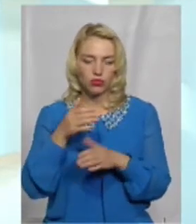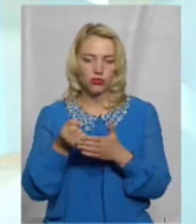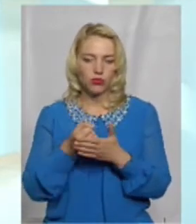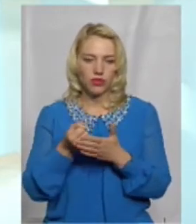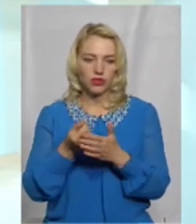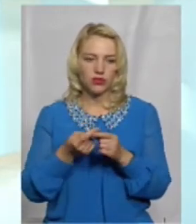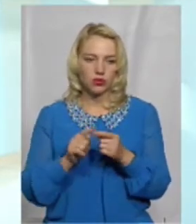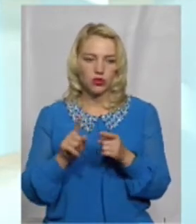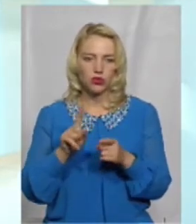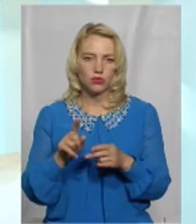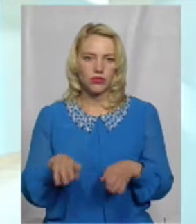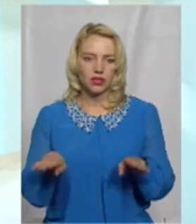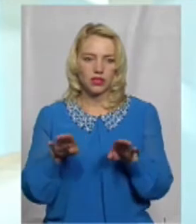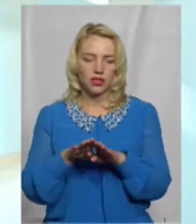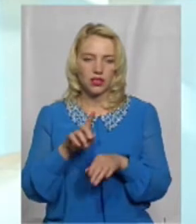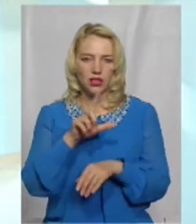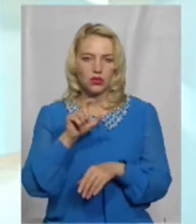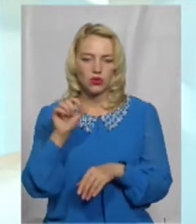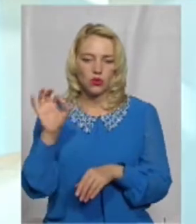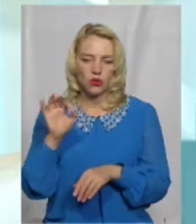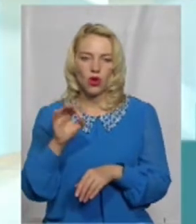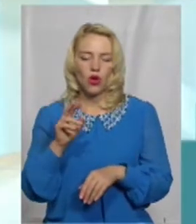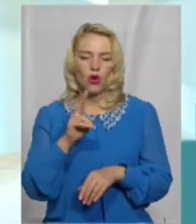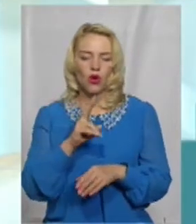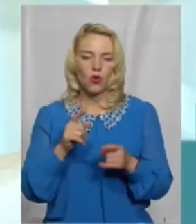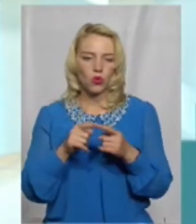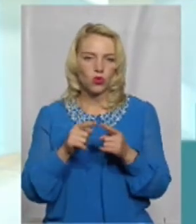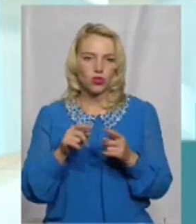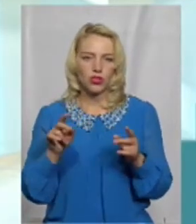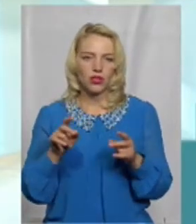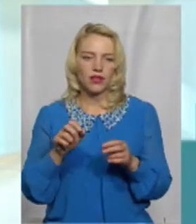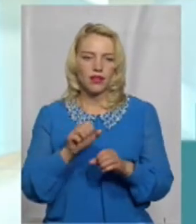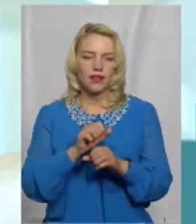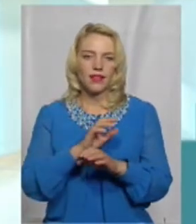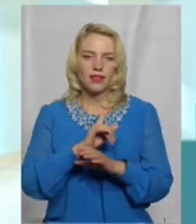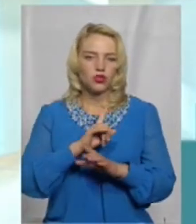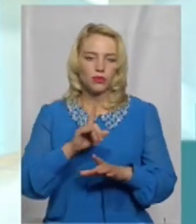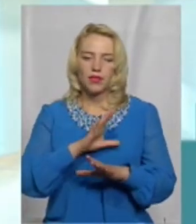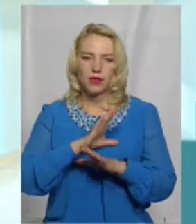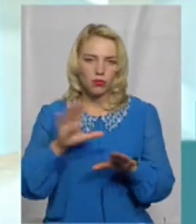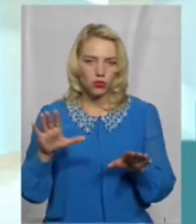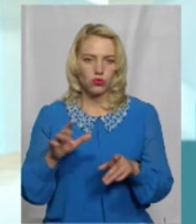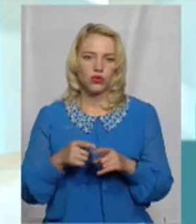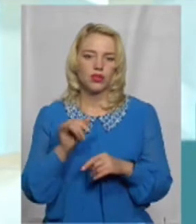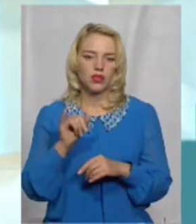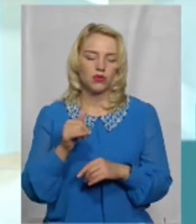того, що закриття зоокуточка не було. Тому що є дуже багато у нас